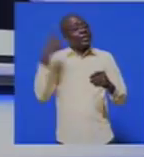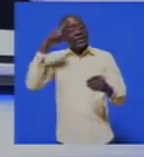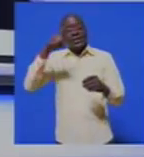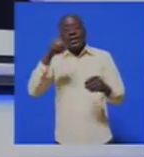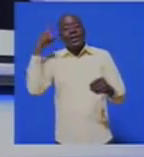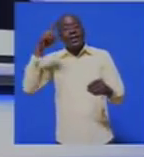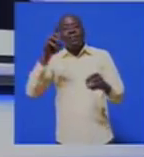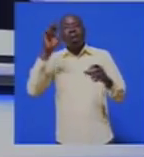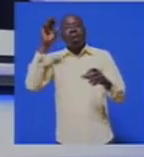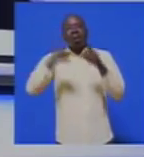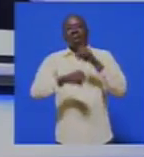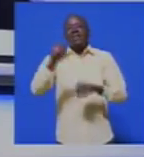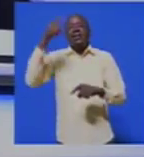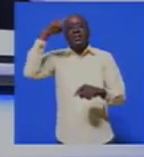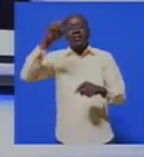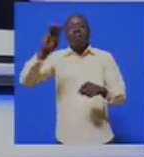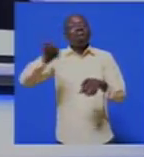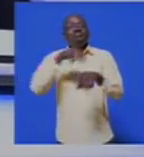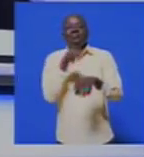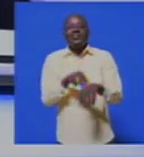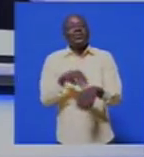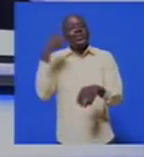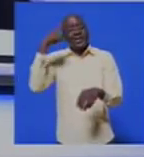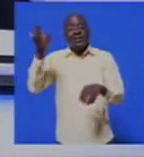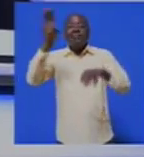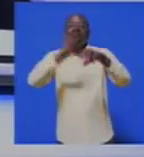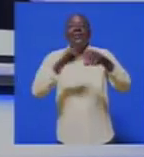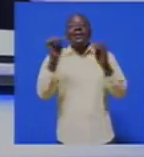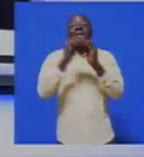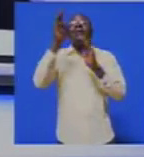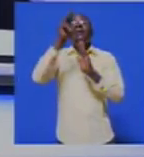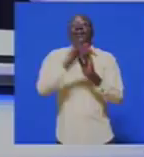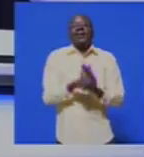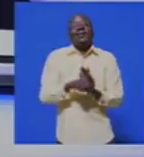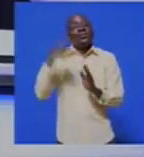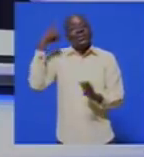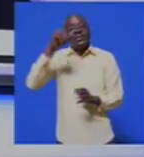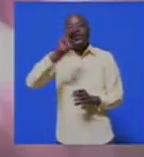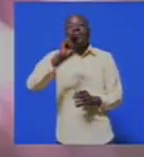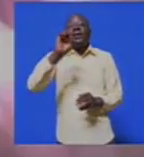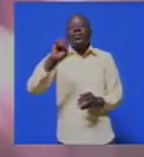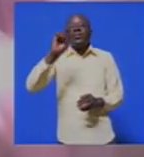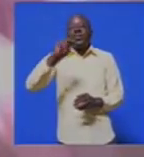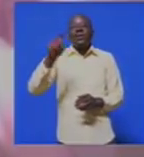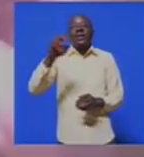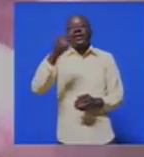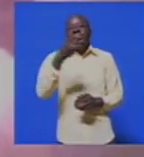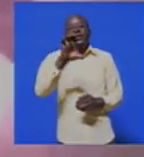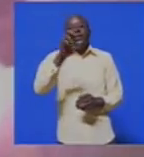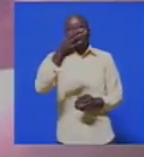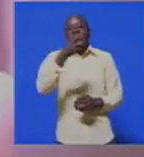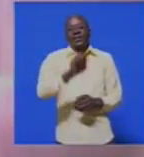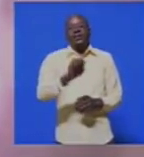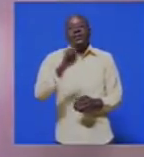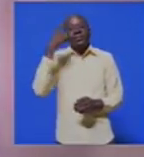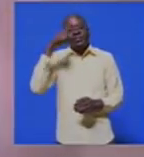pléiade de stars. Des moments d'émotion qui marquent également une autre étape de la monarchie britannique. Meghan, I give you this